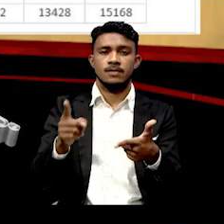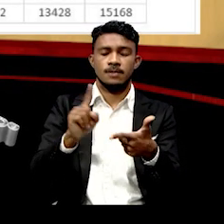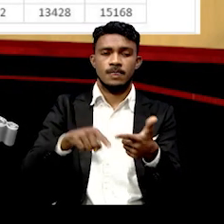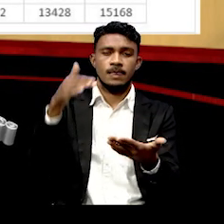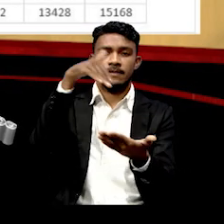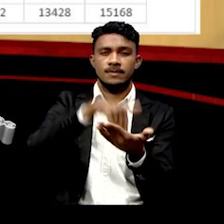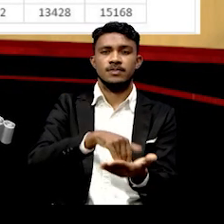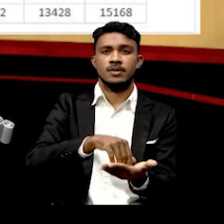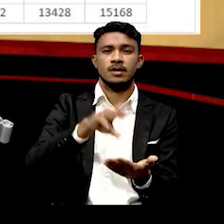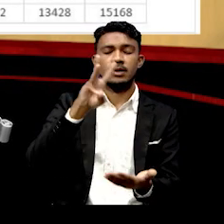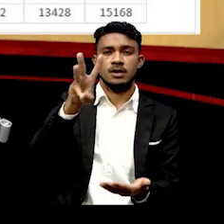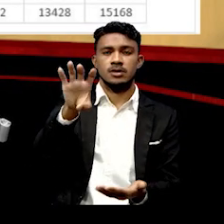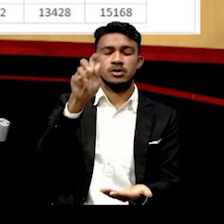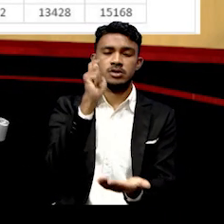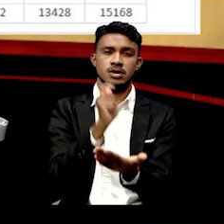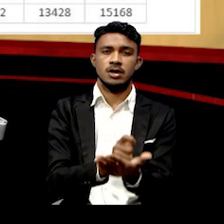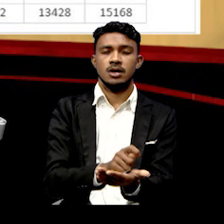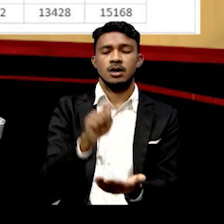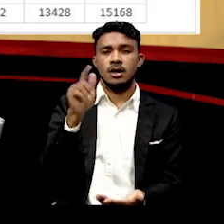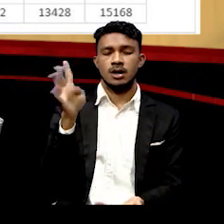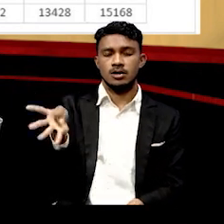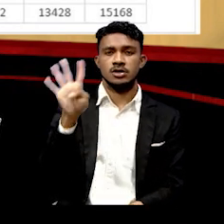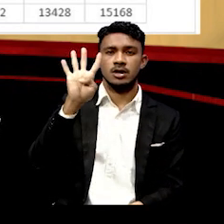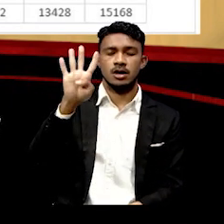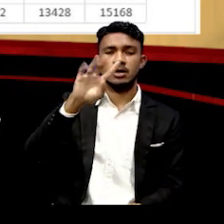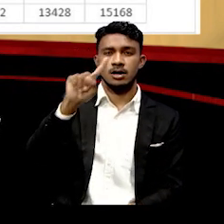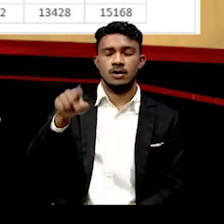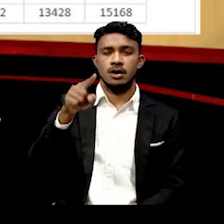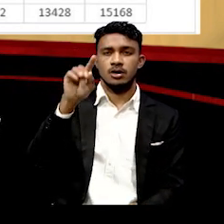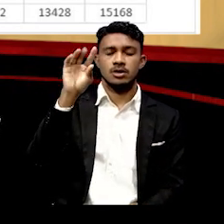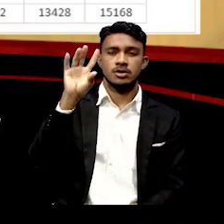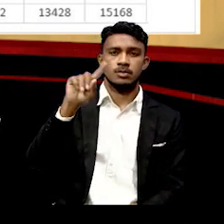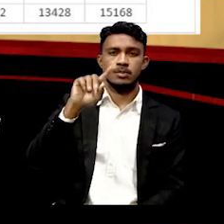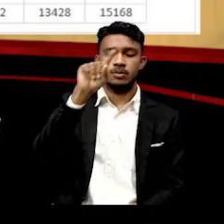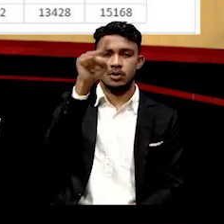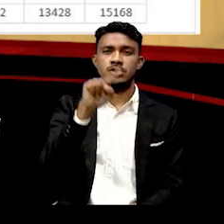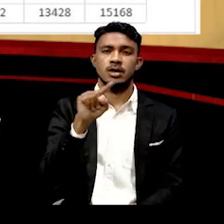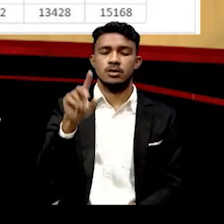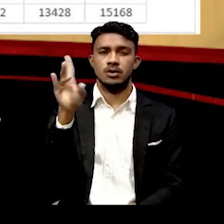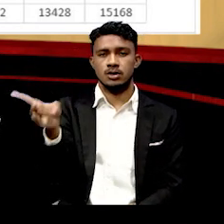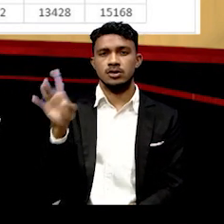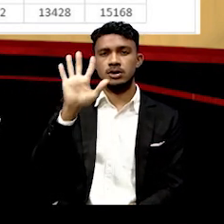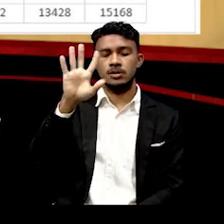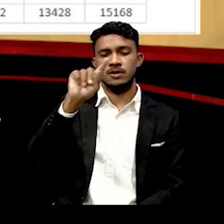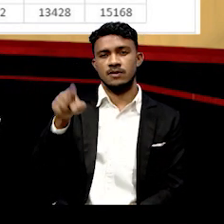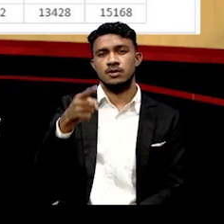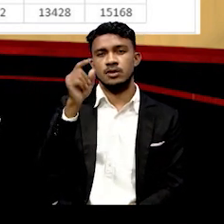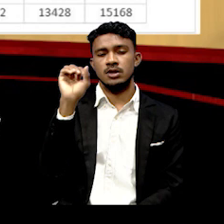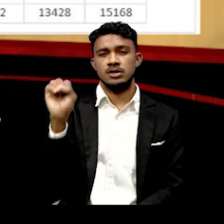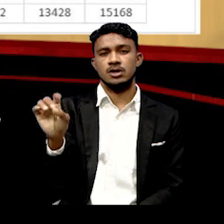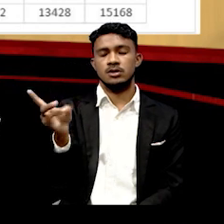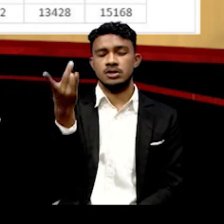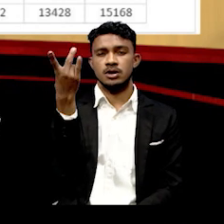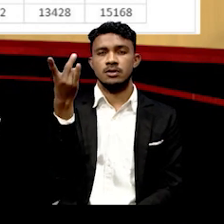atus neng hat nulu resin hat, atus tolu walu nulu resin sia, ho porcento hitu nulu resin lima, virgula sanulu resin